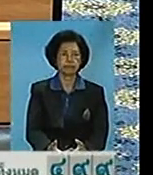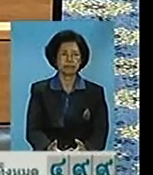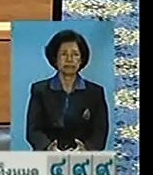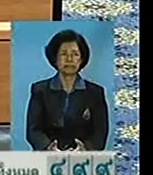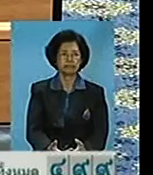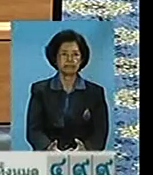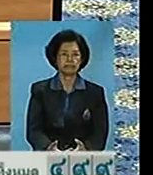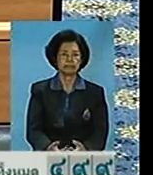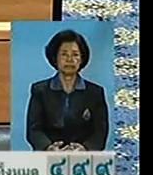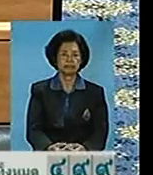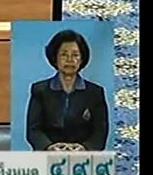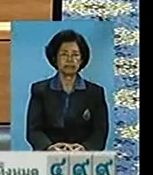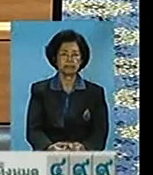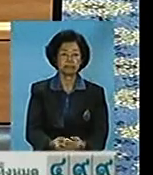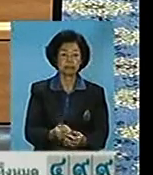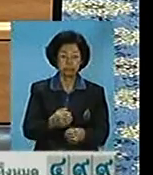ท่านประธานครับ